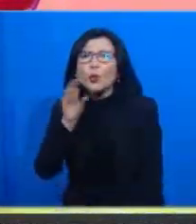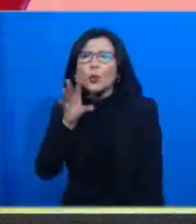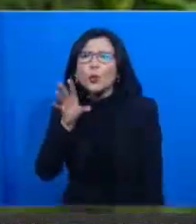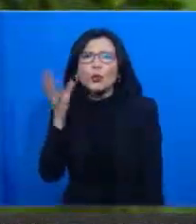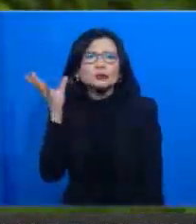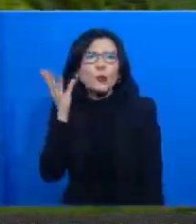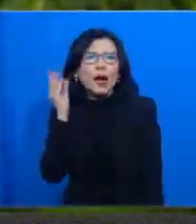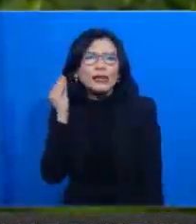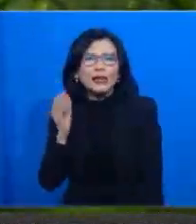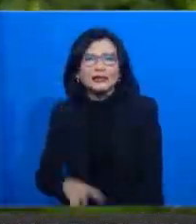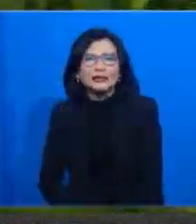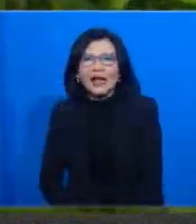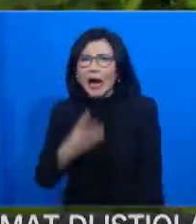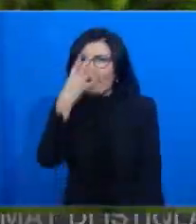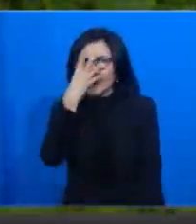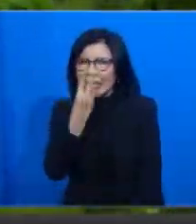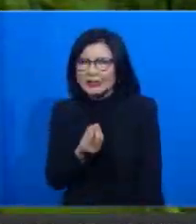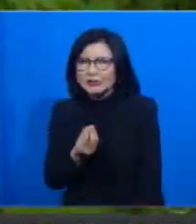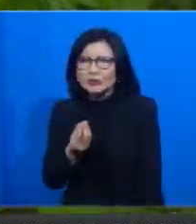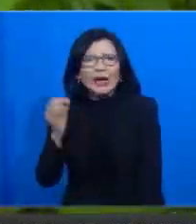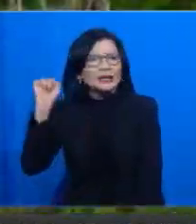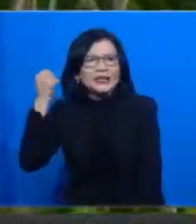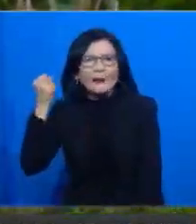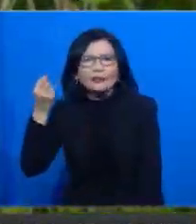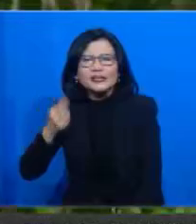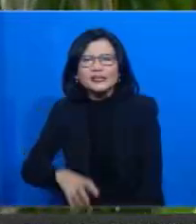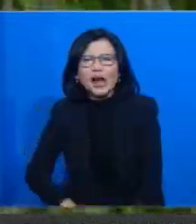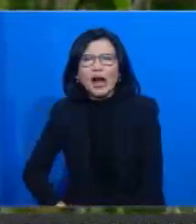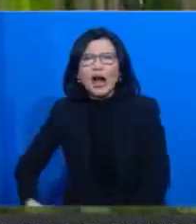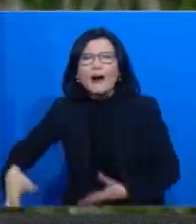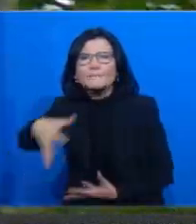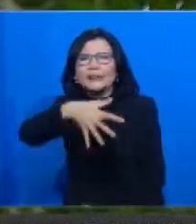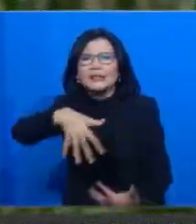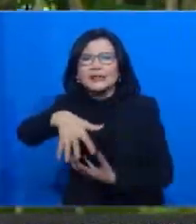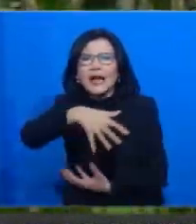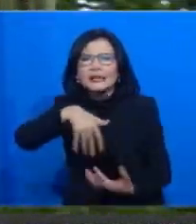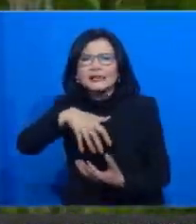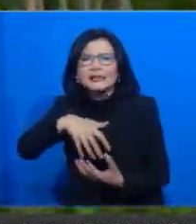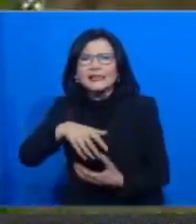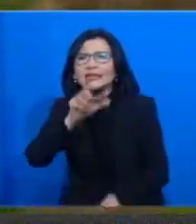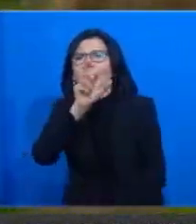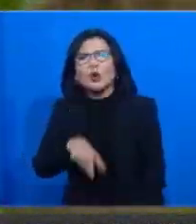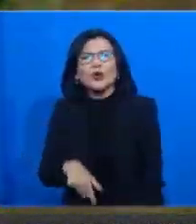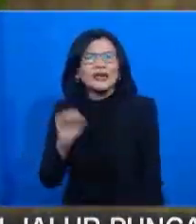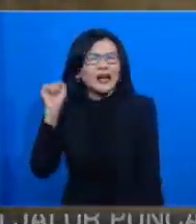Tidak hanya itu, bekantan juga tidak pernah bisa berinteraksi atau bersikap akrab dengan manusia.